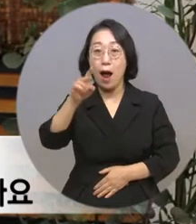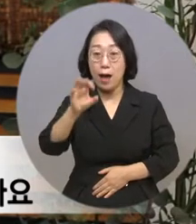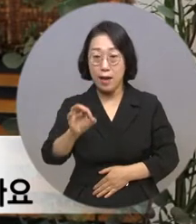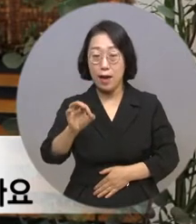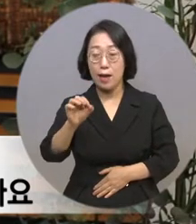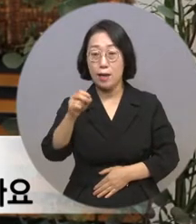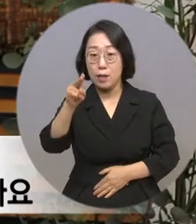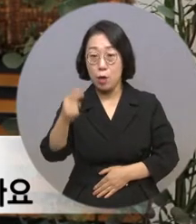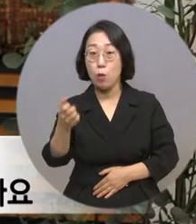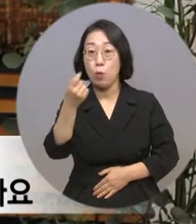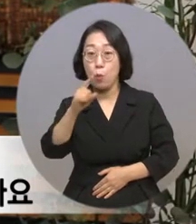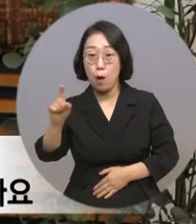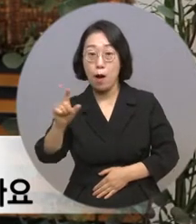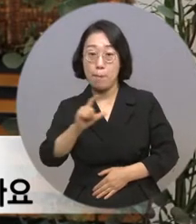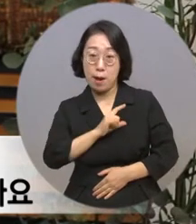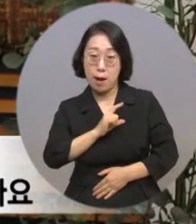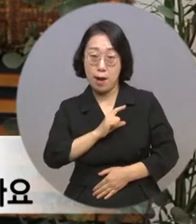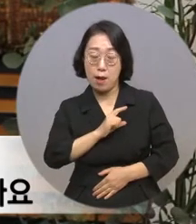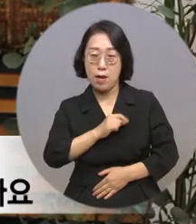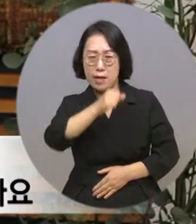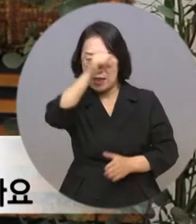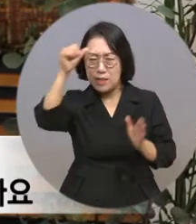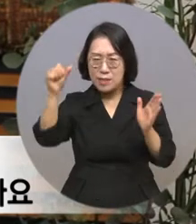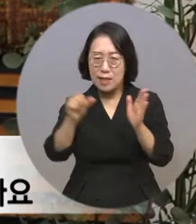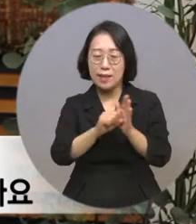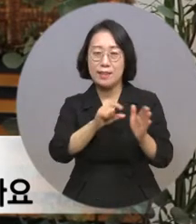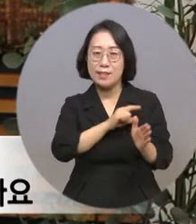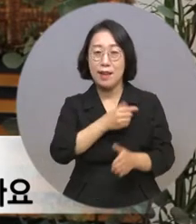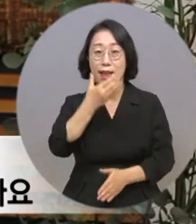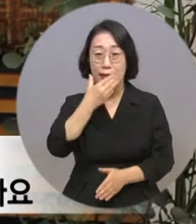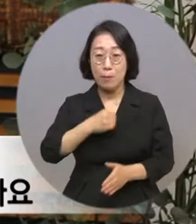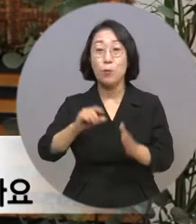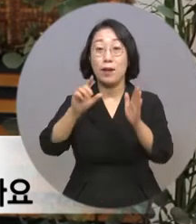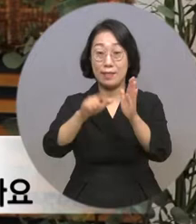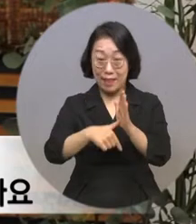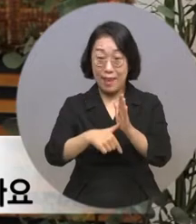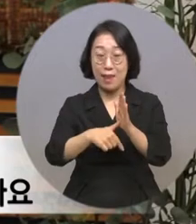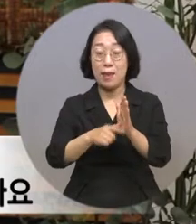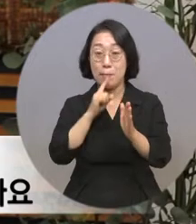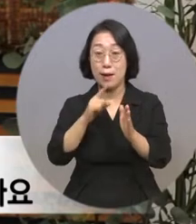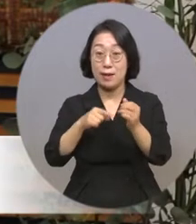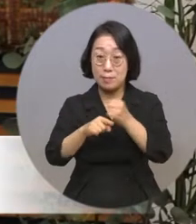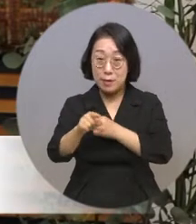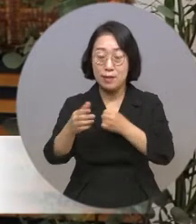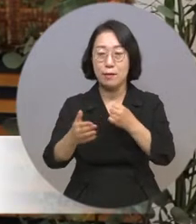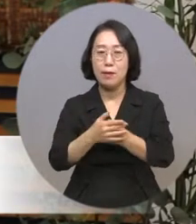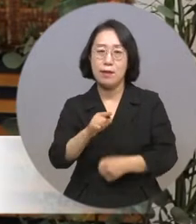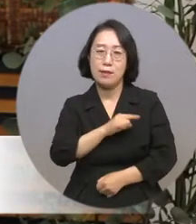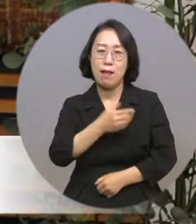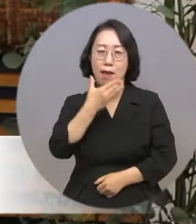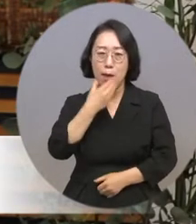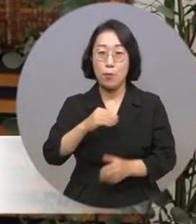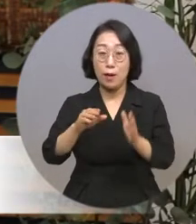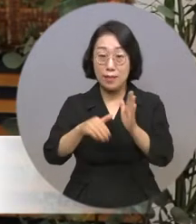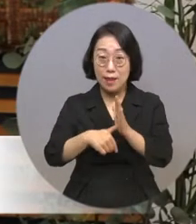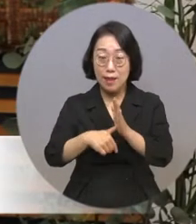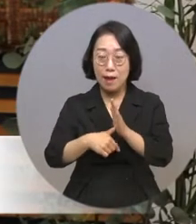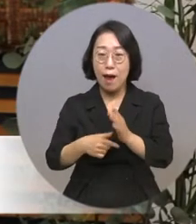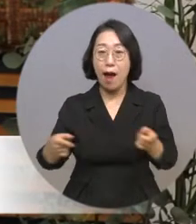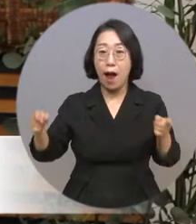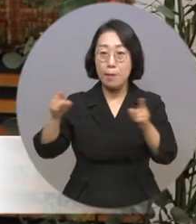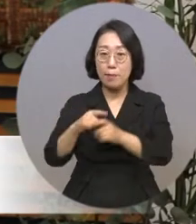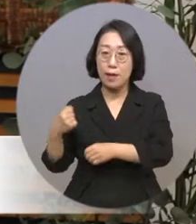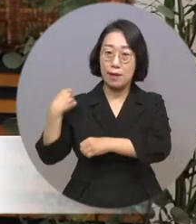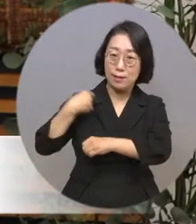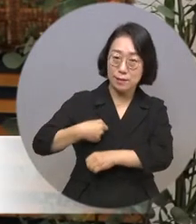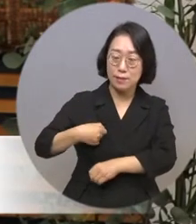화양연화라는 말이 내 인생의 가장 행복한 순간이라는 의미를 가지고 있잖아요. 그래서 가장 행복한 순간에 함께 할 수